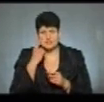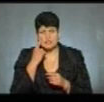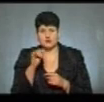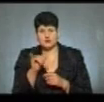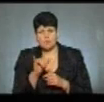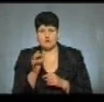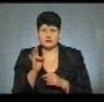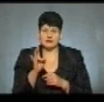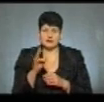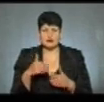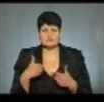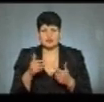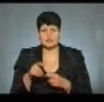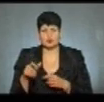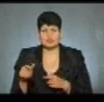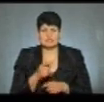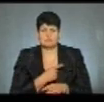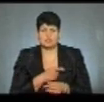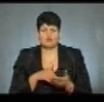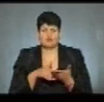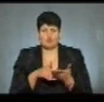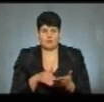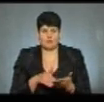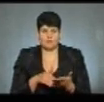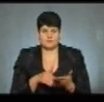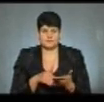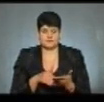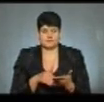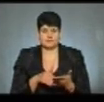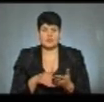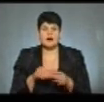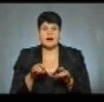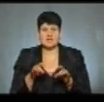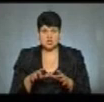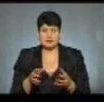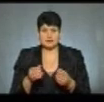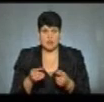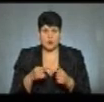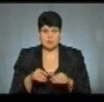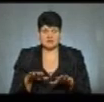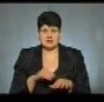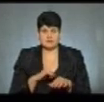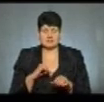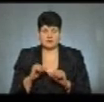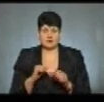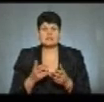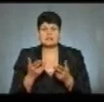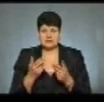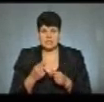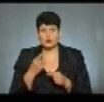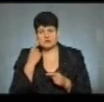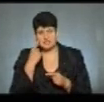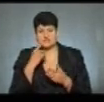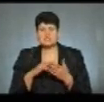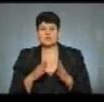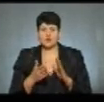неділя, звернення людей за медичною допомогою. Але рішення приймає орган місцевого самоврядування? Звичайно. Оцінивши